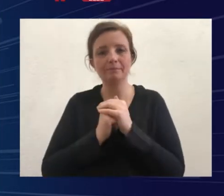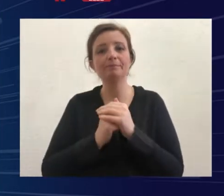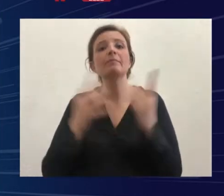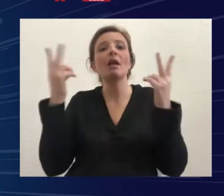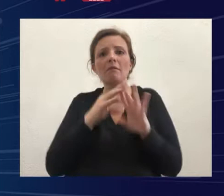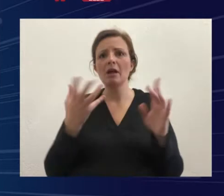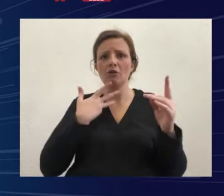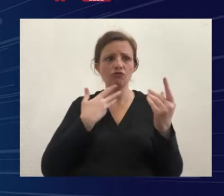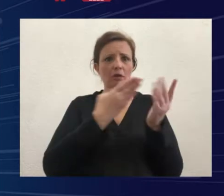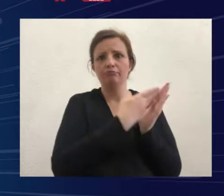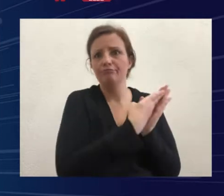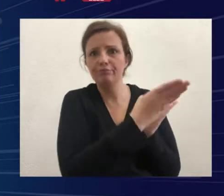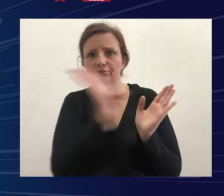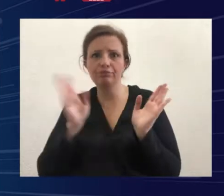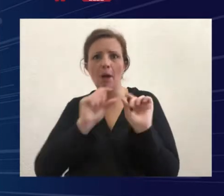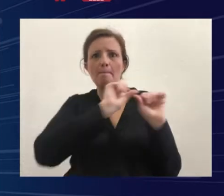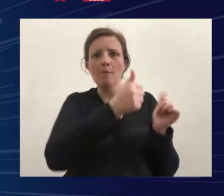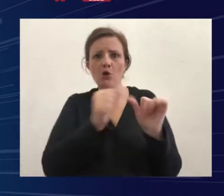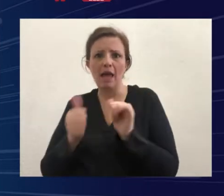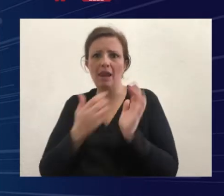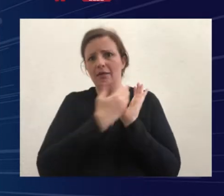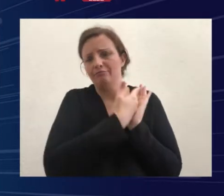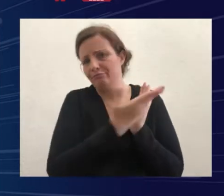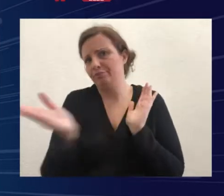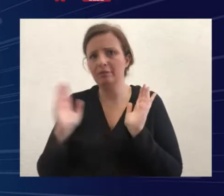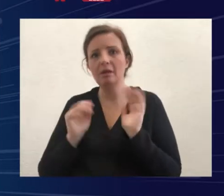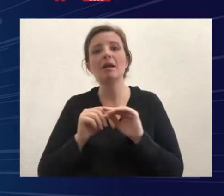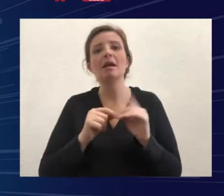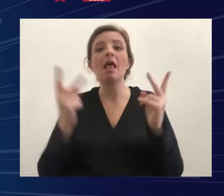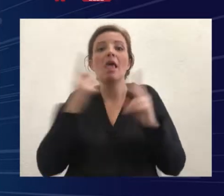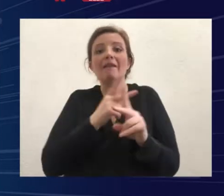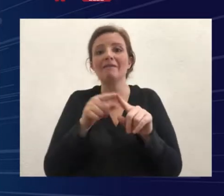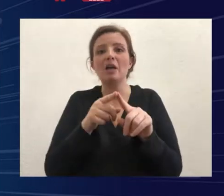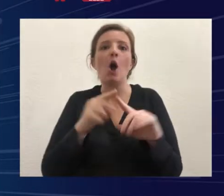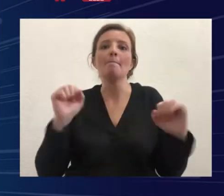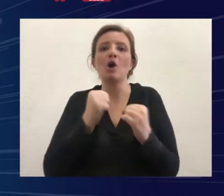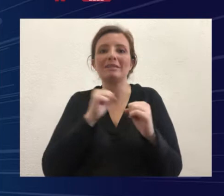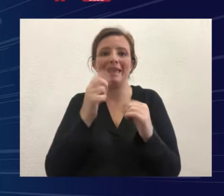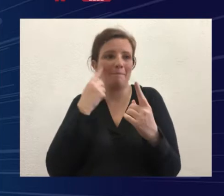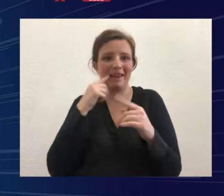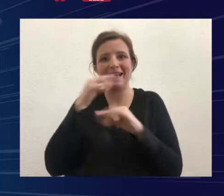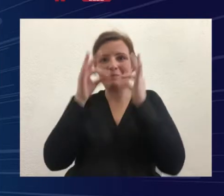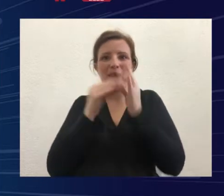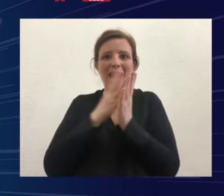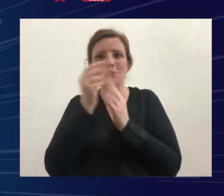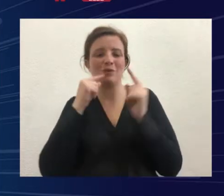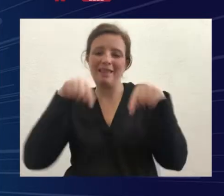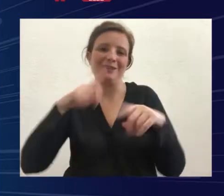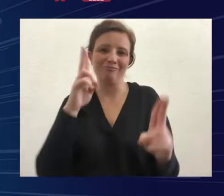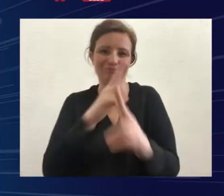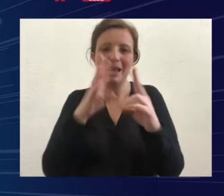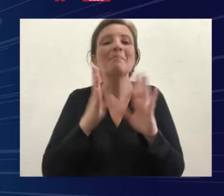fronte a questa molteplicità di modelli, che non è possibile illustrare in questa